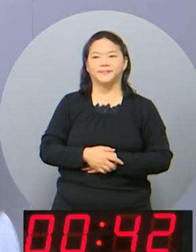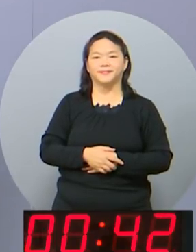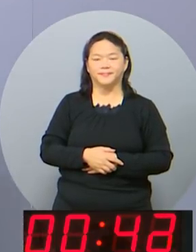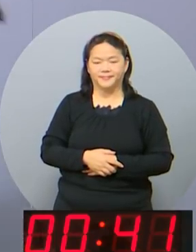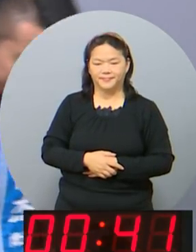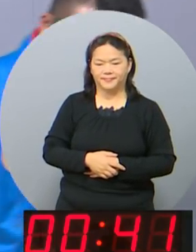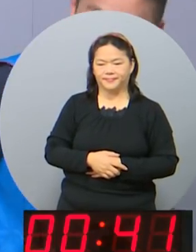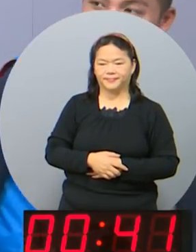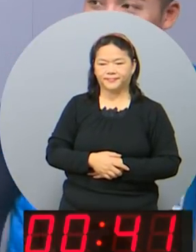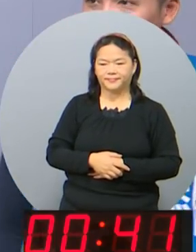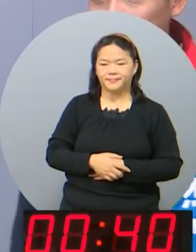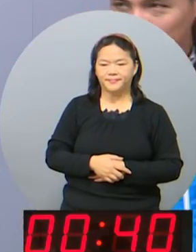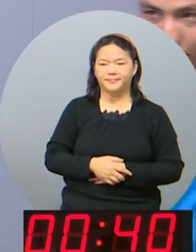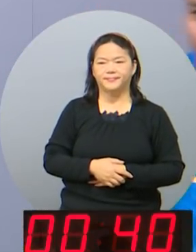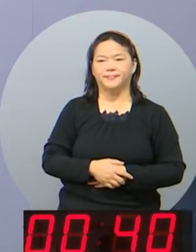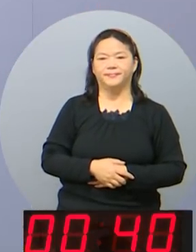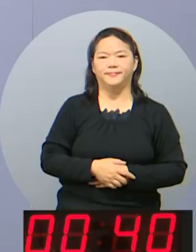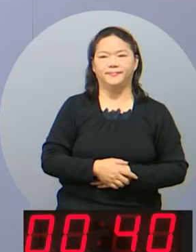谢谢。